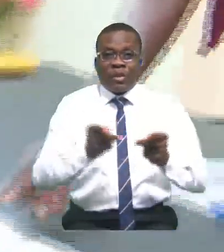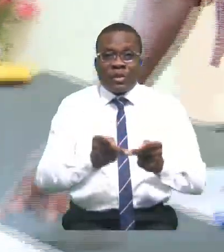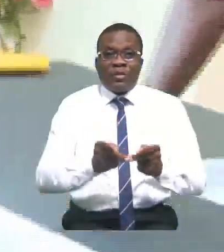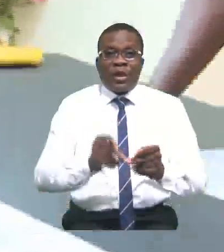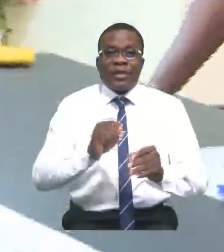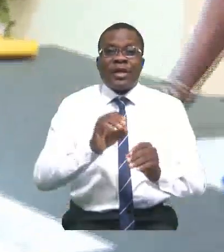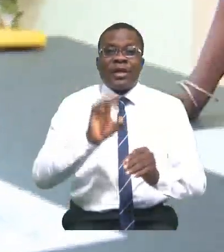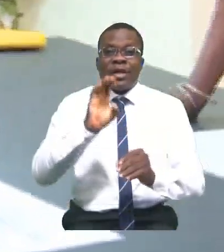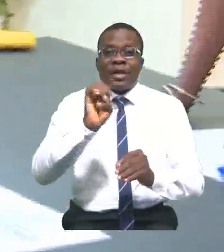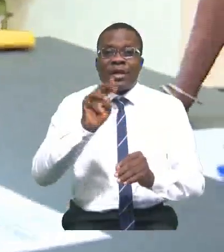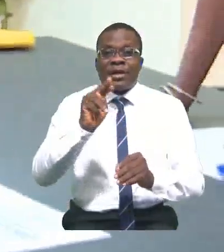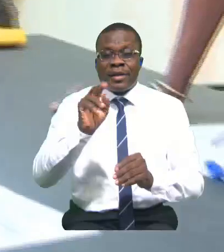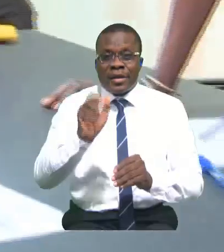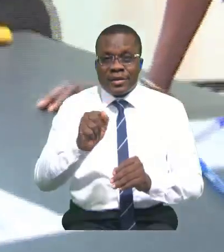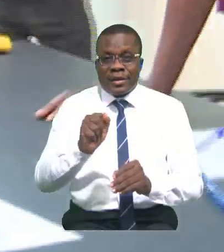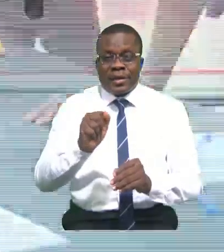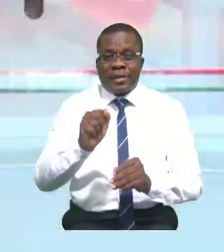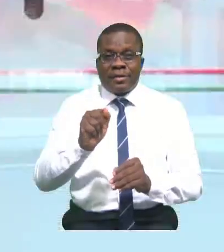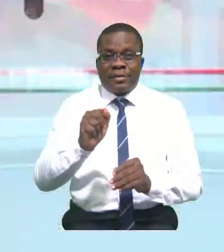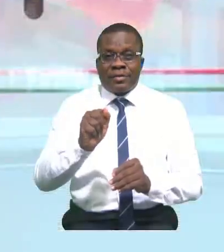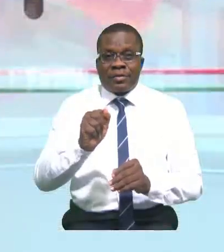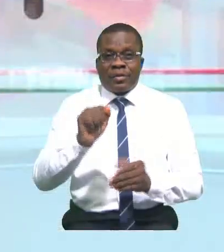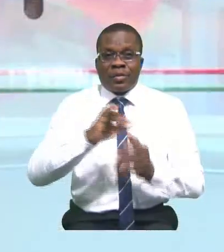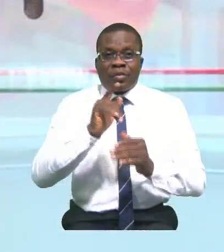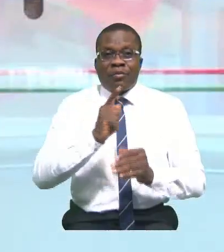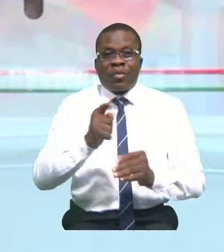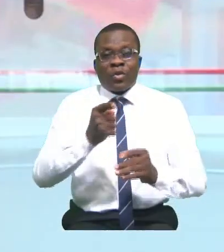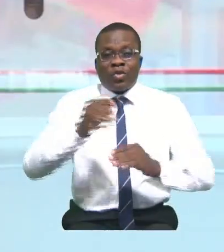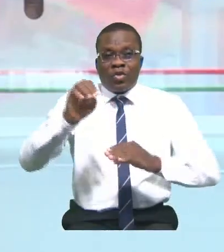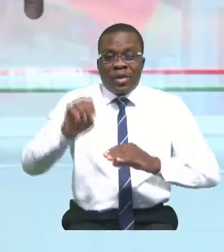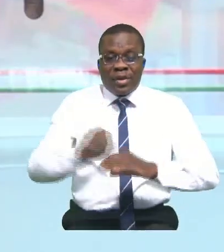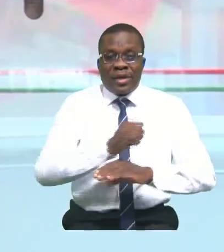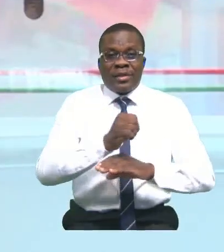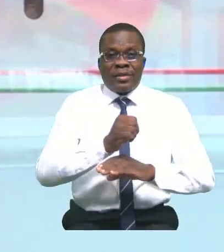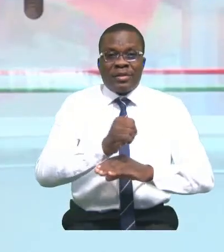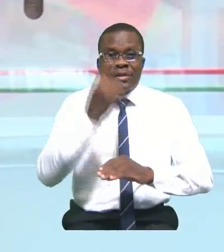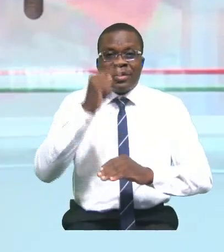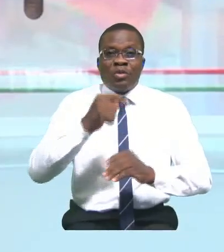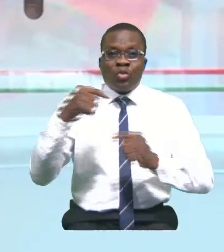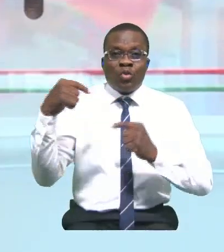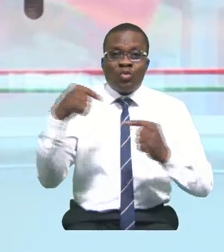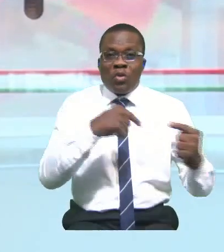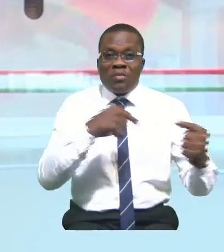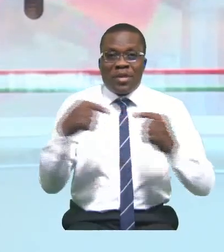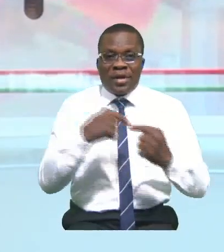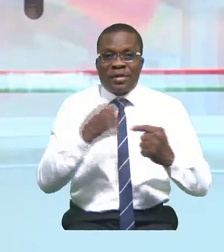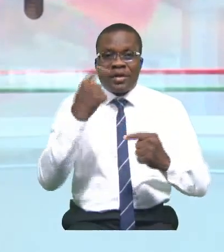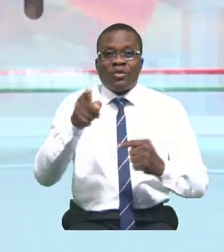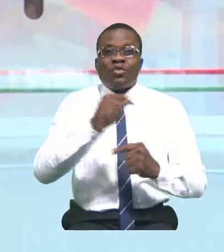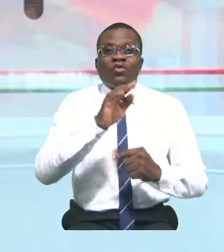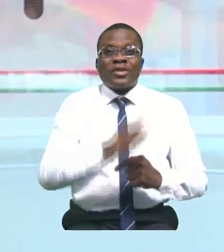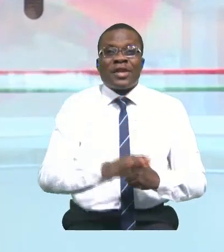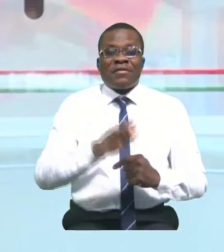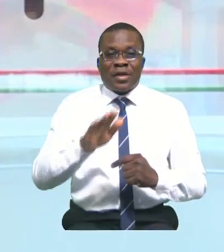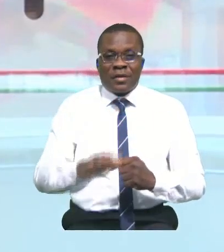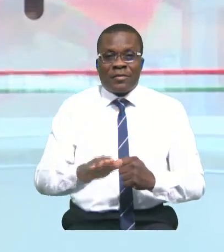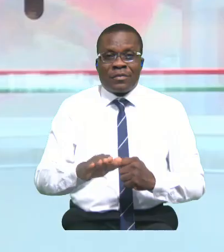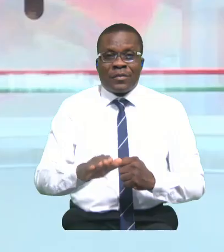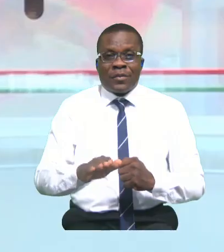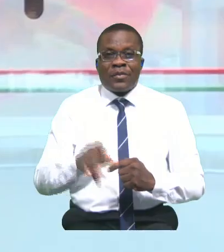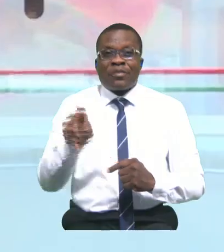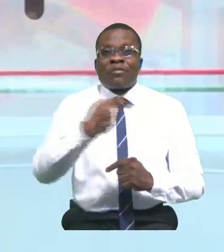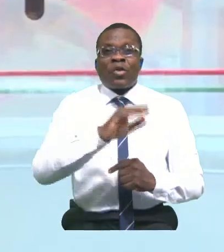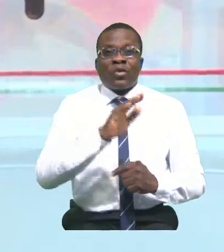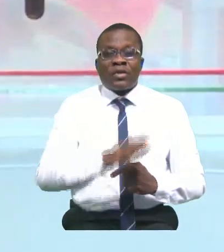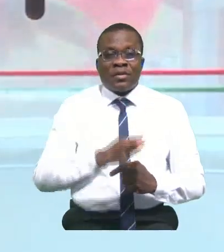électorale nationale autonome je suis en train de m'engager pour me battre pour vos enfants vos